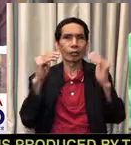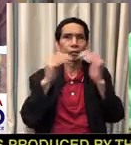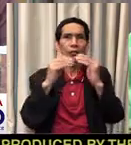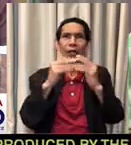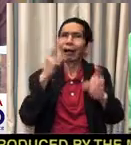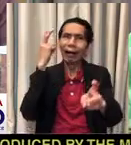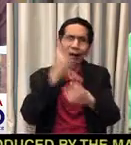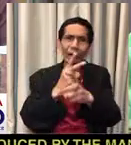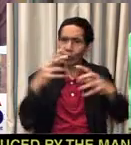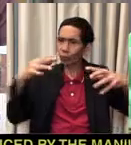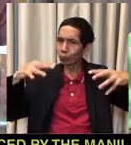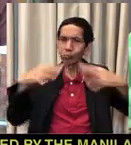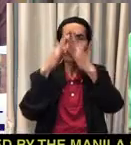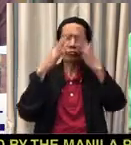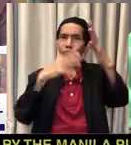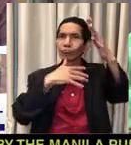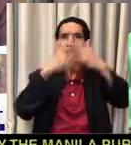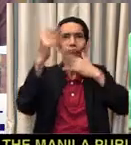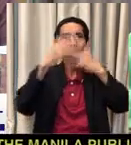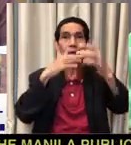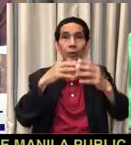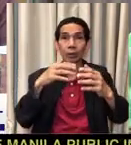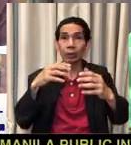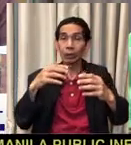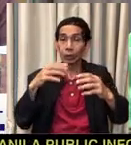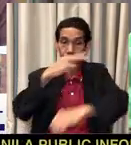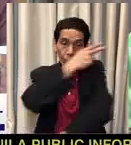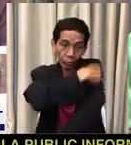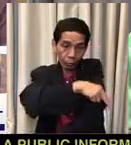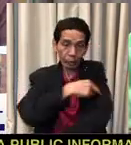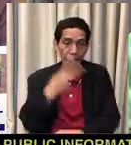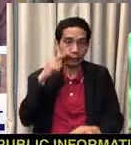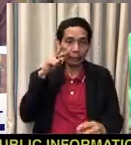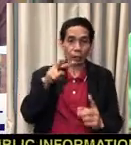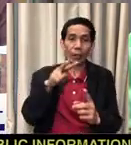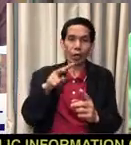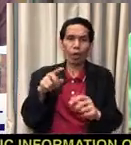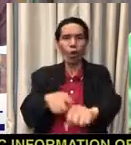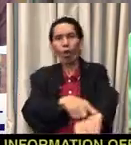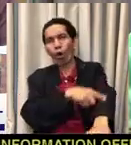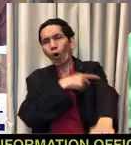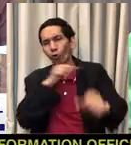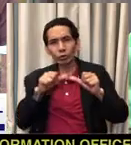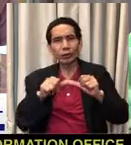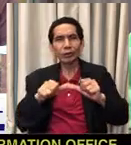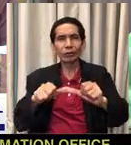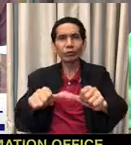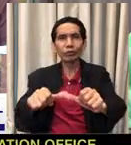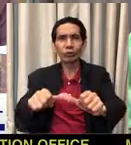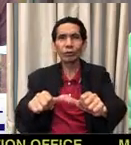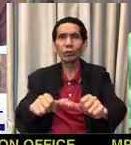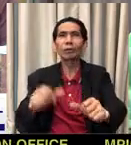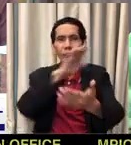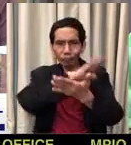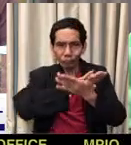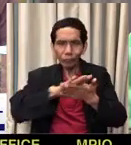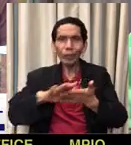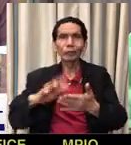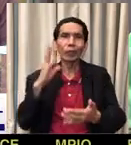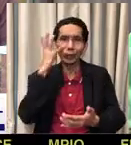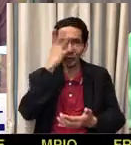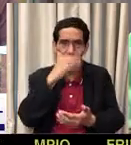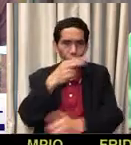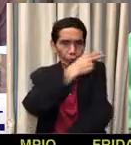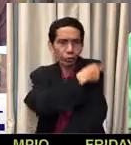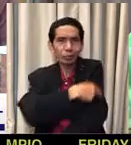Ang hirap magtayo niyan eh, di ba? O kung magtatayo ka, tingnan mo na pang matagalan at saka maayos, di ba?